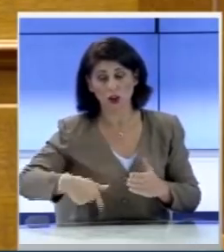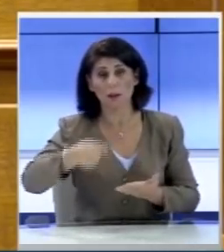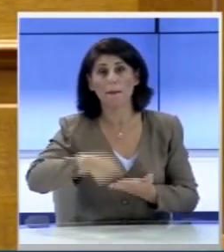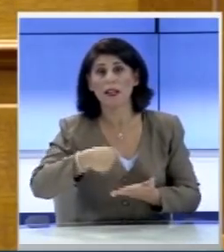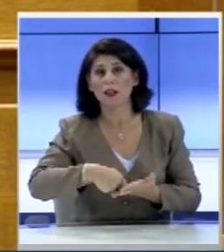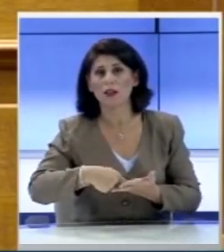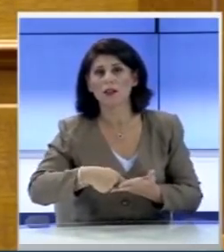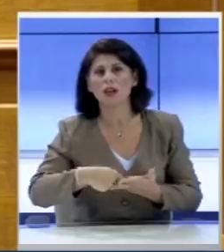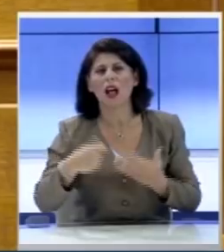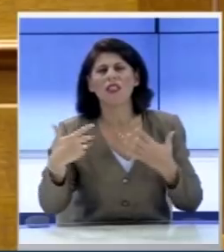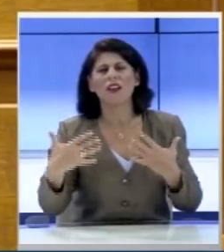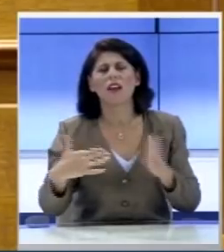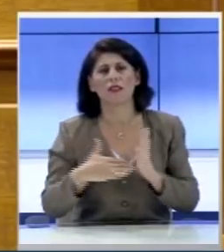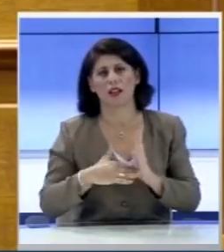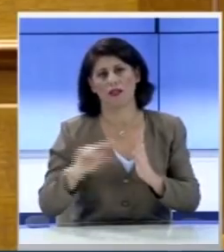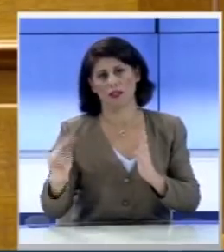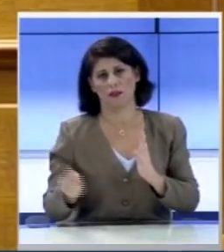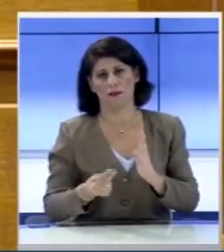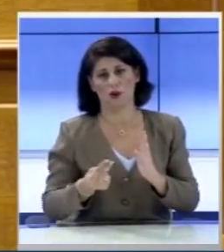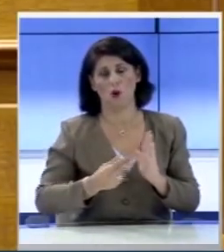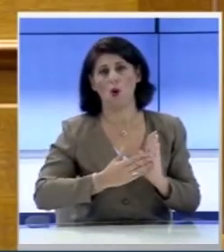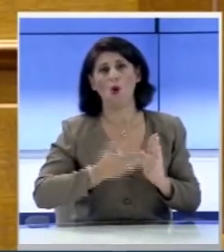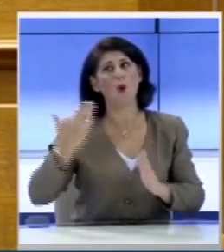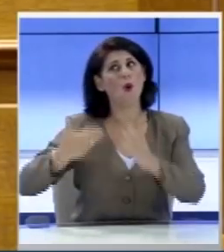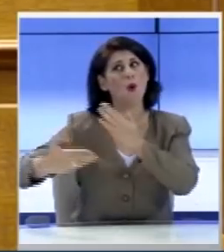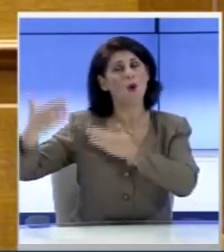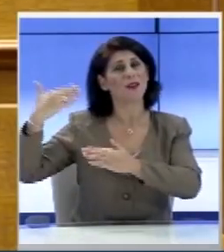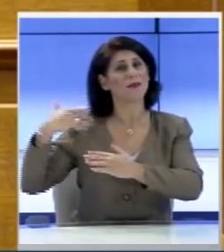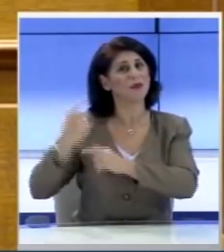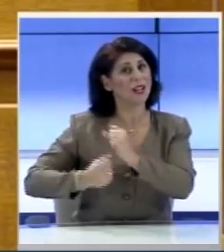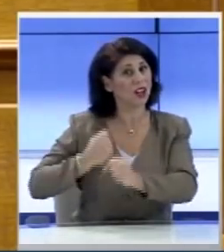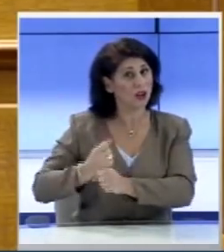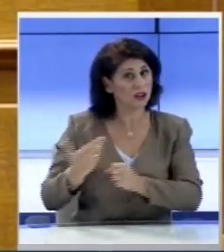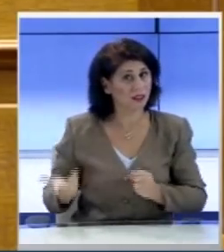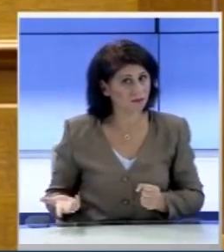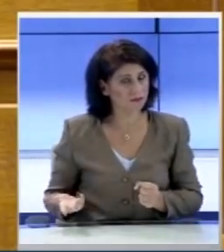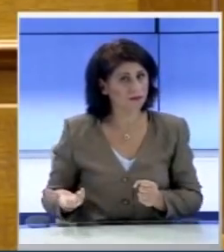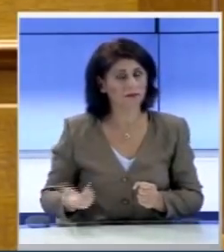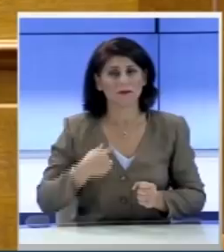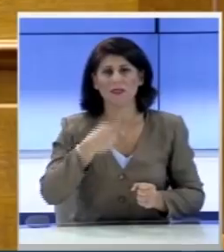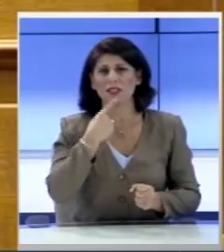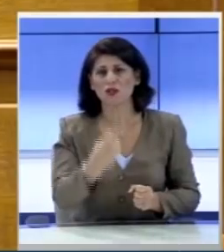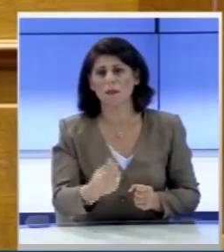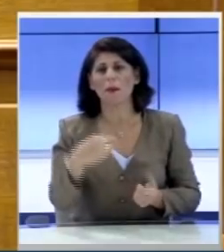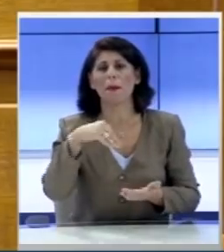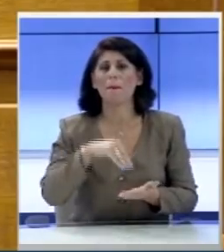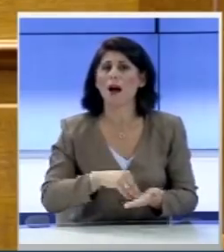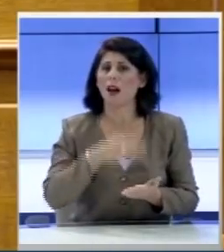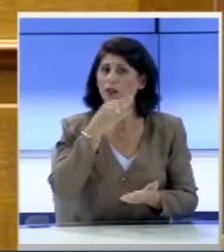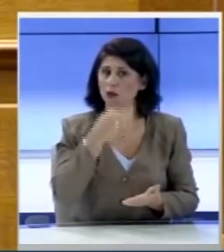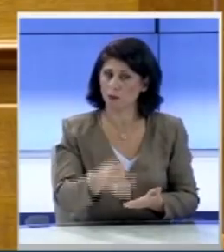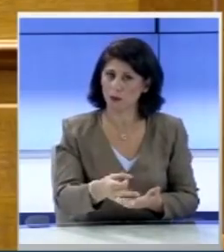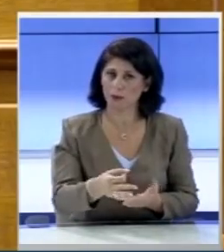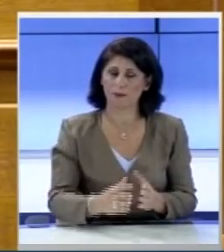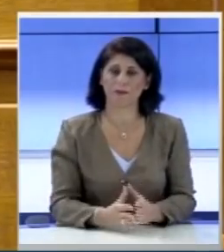πληρώσει δεκάδες χιλιάδες ευρώ όλες τις προηγούμενες δεκαετίες. Σας το είπαμε, θα το